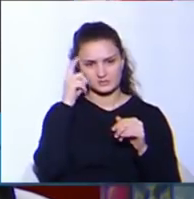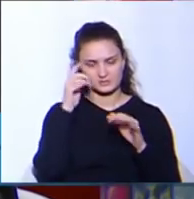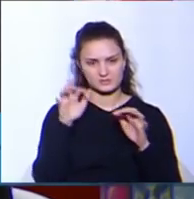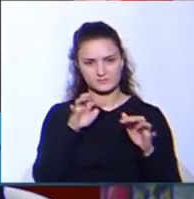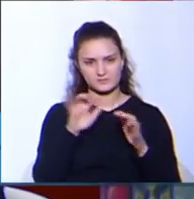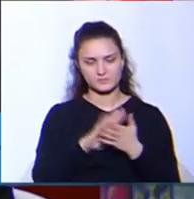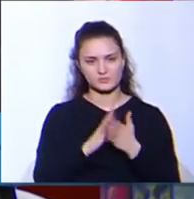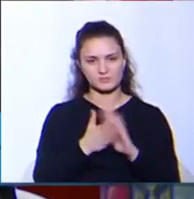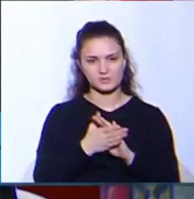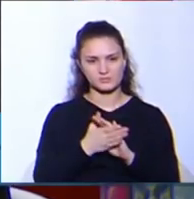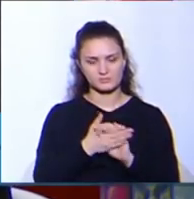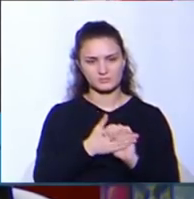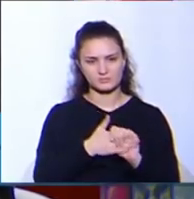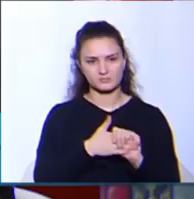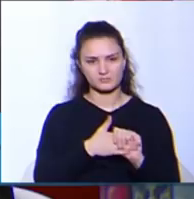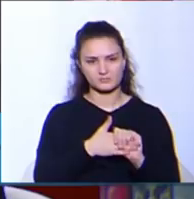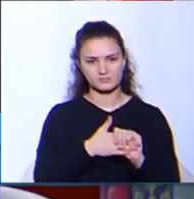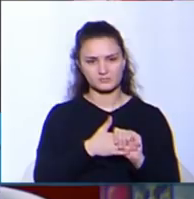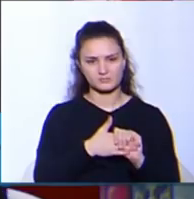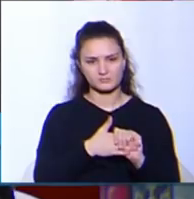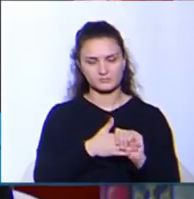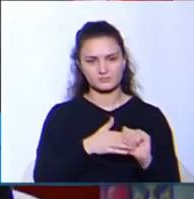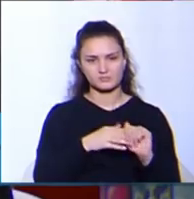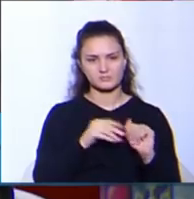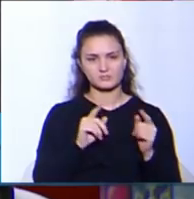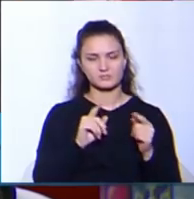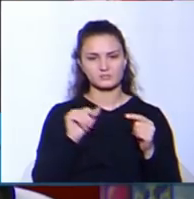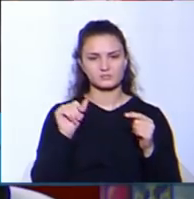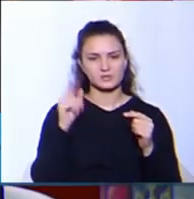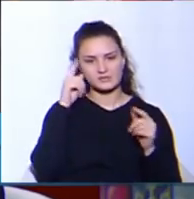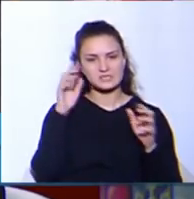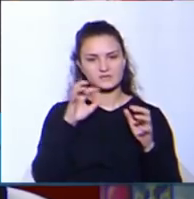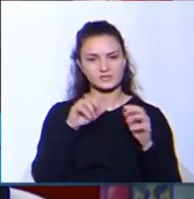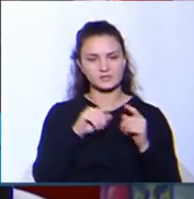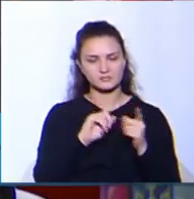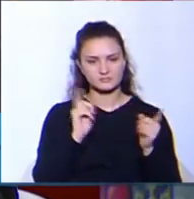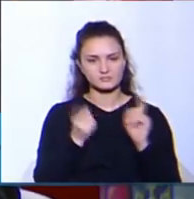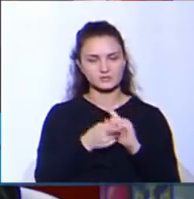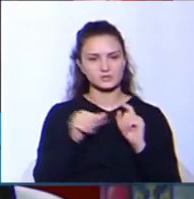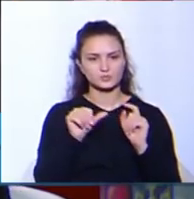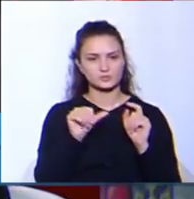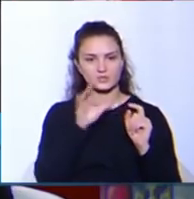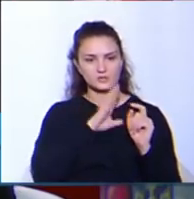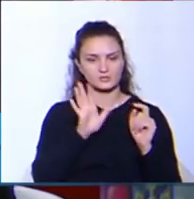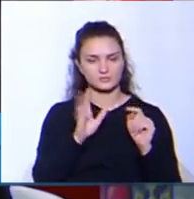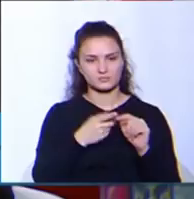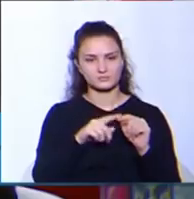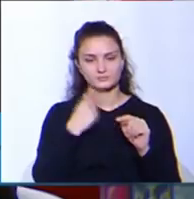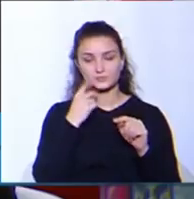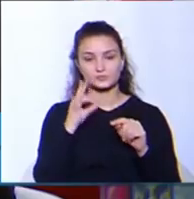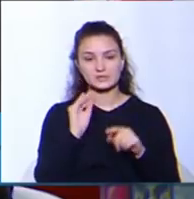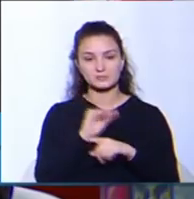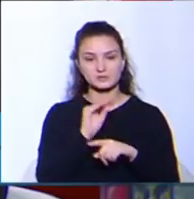ტვინის მდგომარეობა შეუქცევადამდე არ მიიყვანა. მაგრამ დგება მომენტი, როდესაც ქალბატონმა ხათუნამ აღსანა, რომ